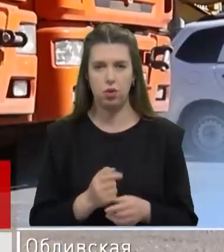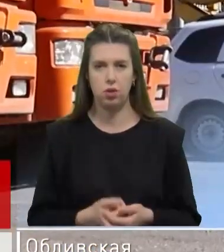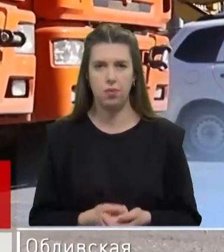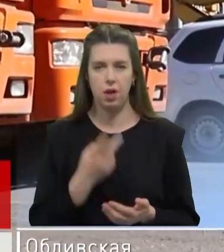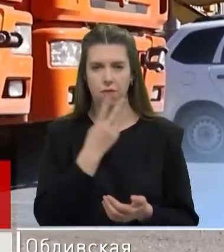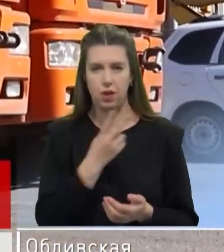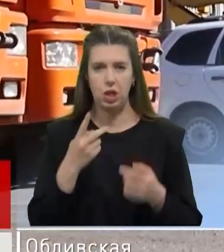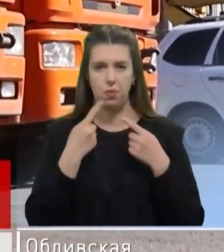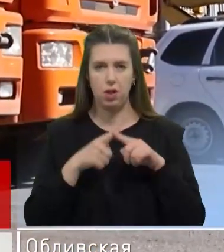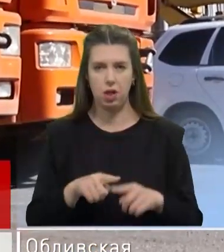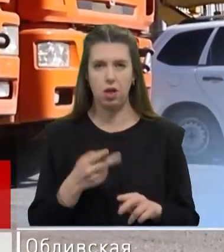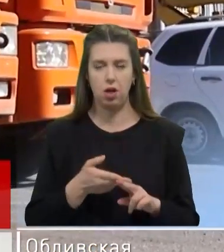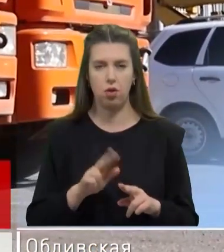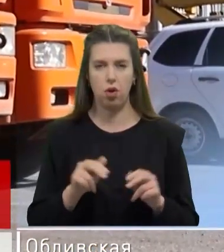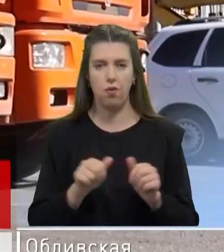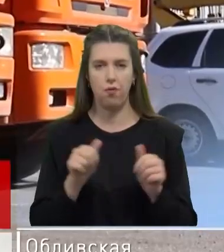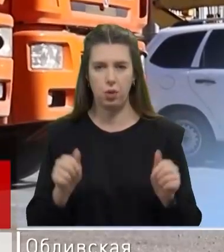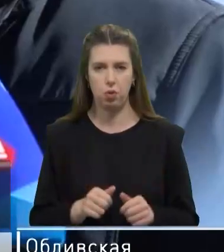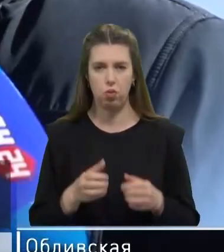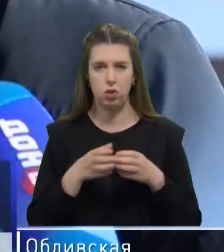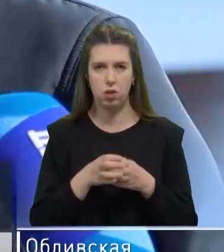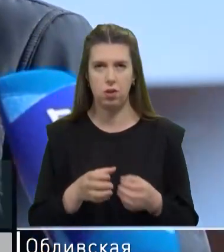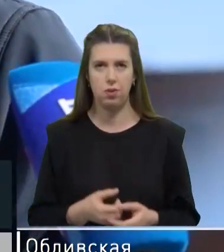видим технику, которая формируется,